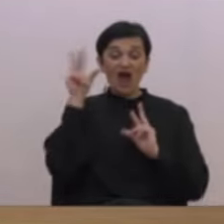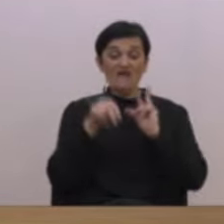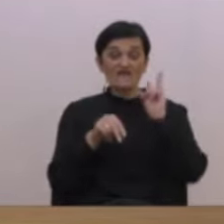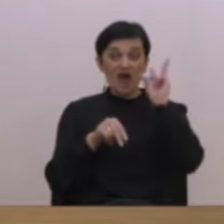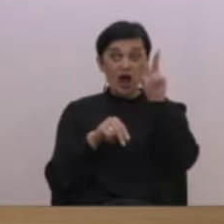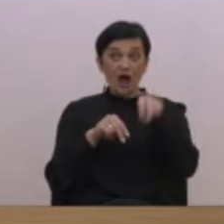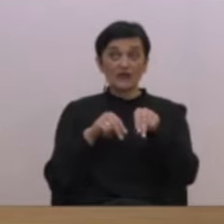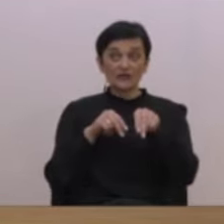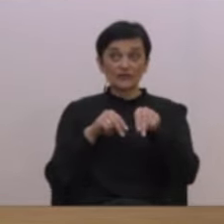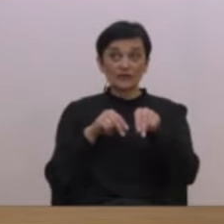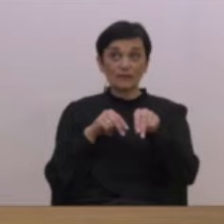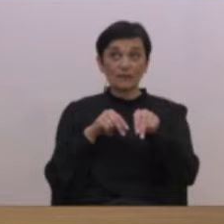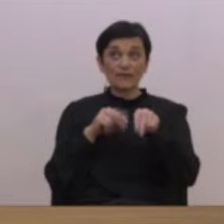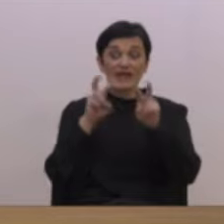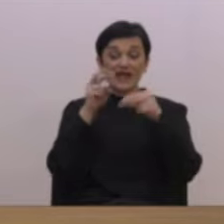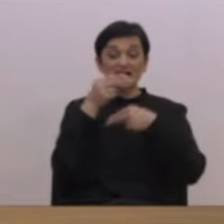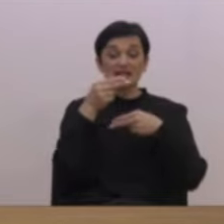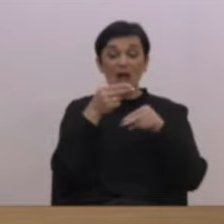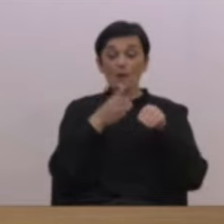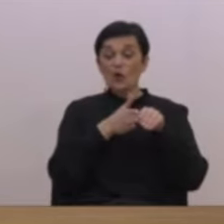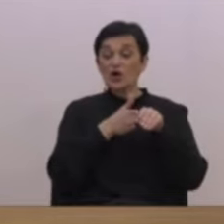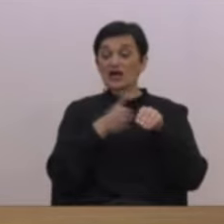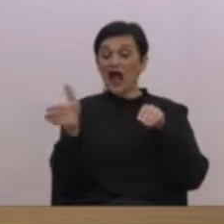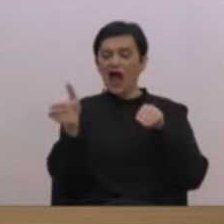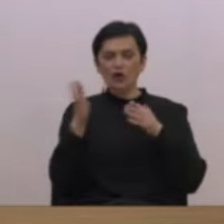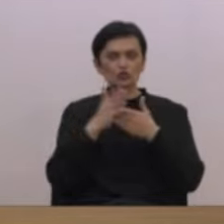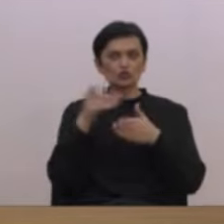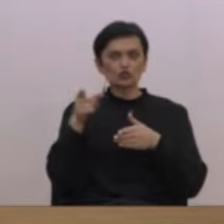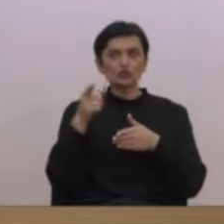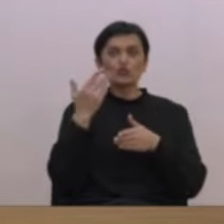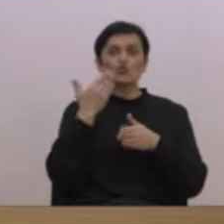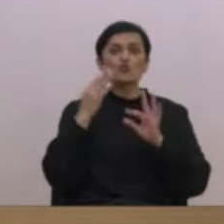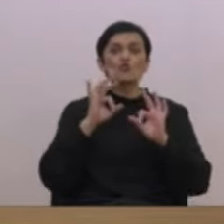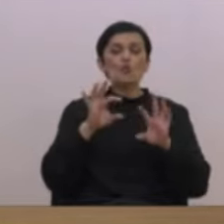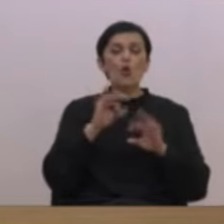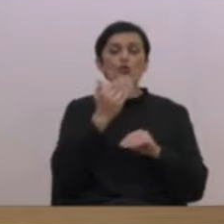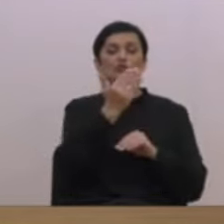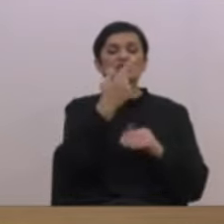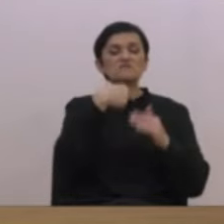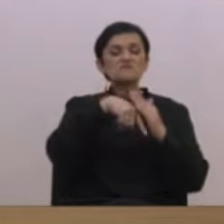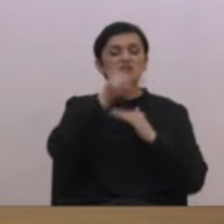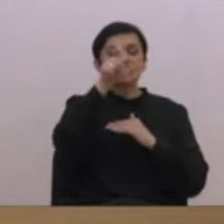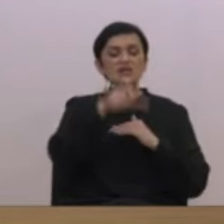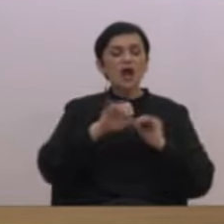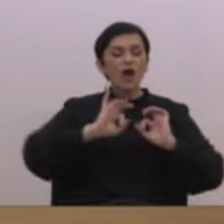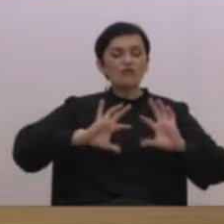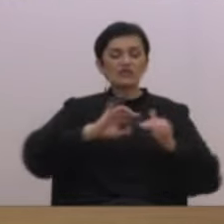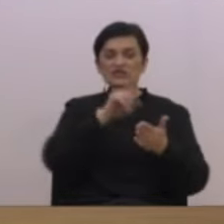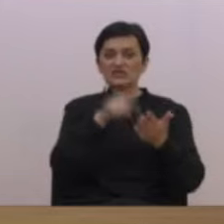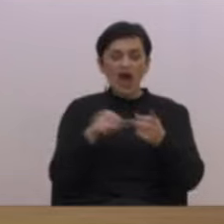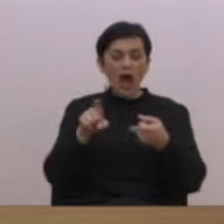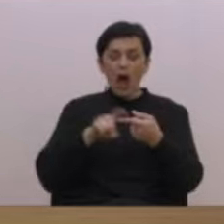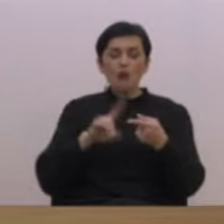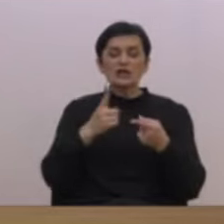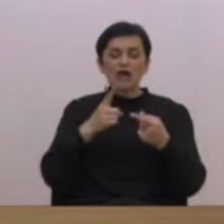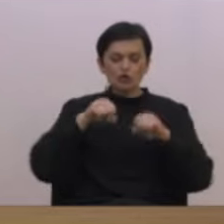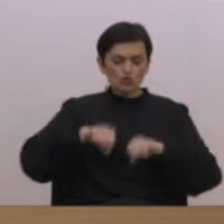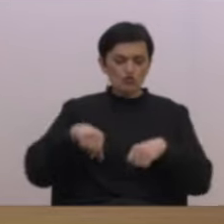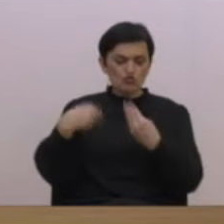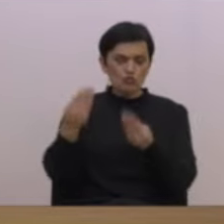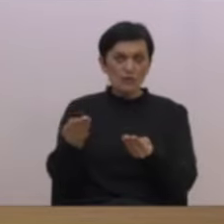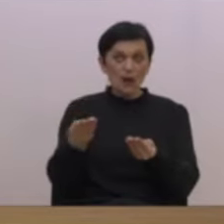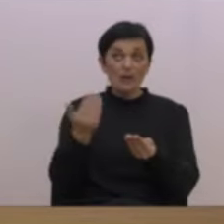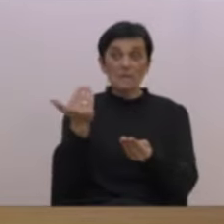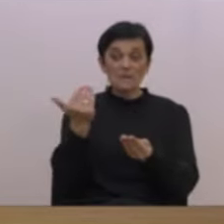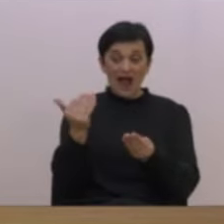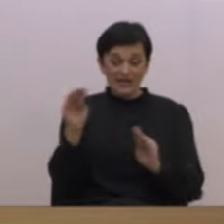Da, absolut, temidan, gasule, piarian, absolut, mopsene, uspiet, arunc, esagi, sareheba. Rata una mice, da, ma tuple, da, stori, da, ma